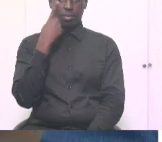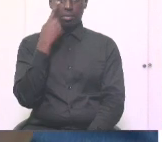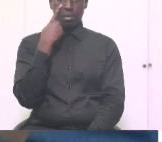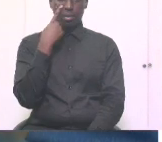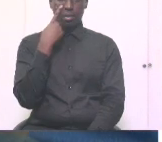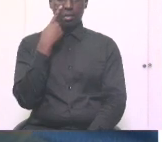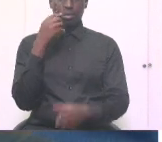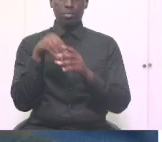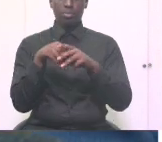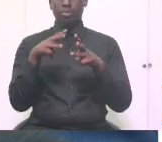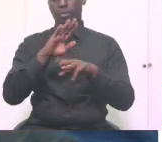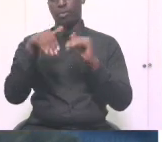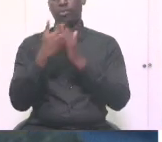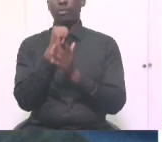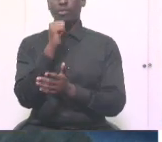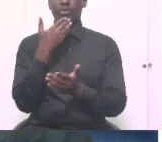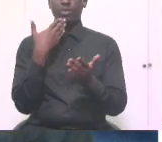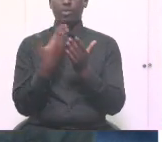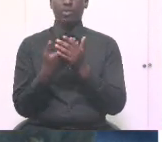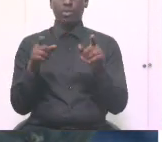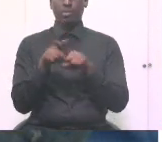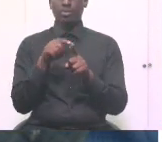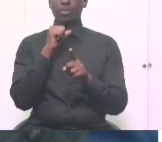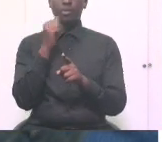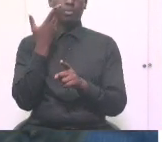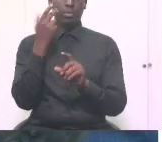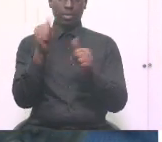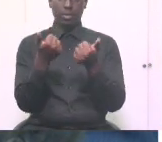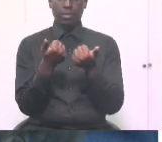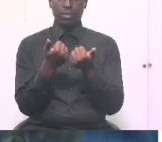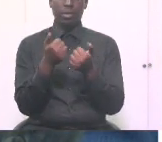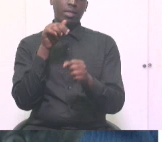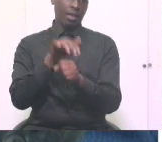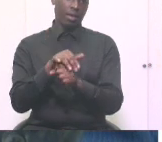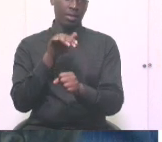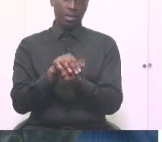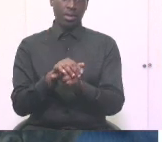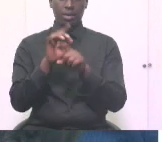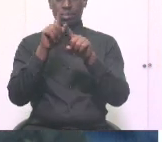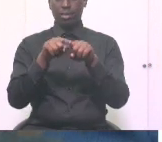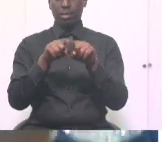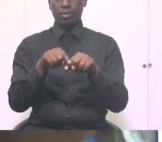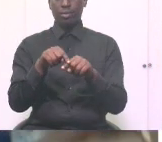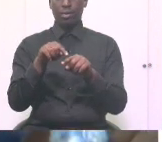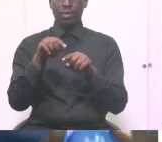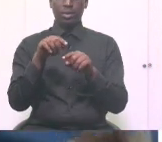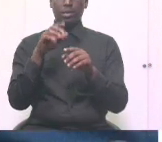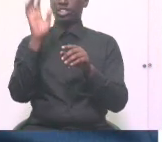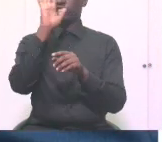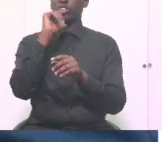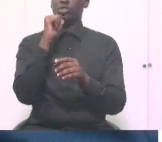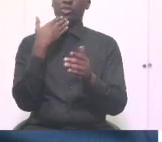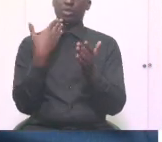muri sezo A ntabwo byagenze neza no muri sezo B ntabwo byagenze neza cyane cyane bitewe n'ikirere kitari cyiza